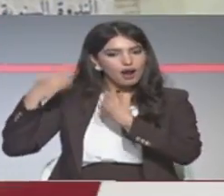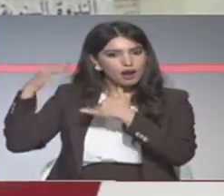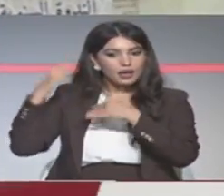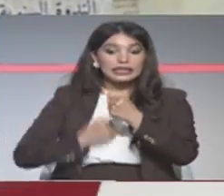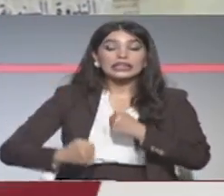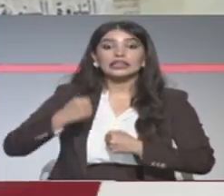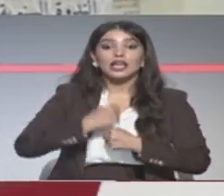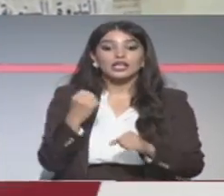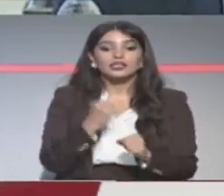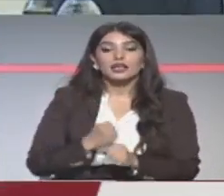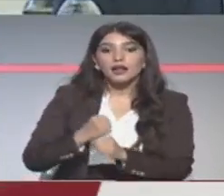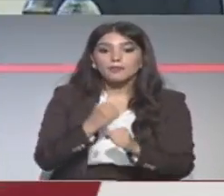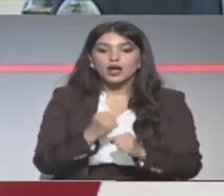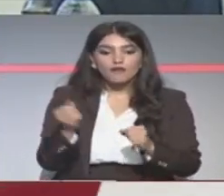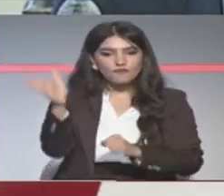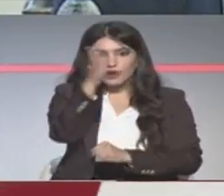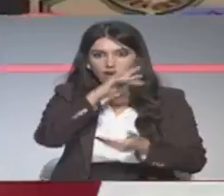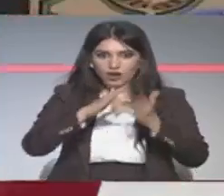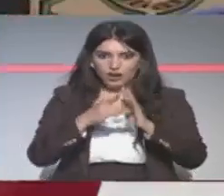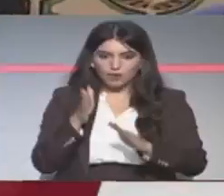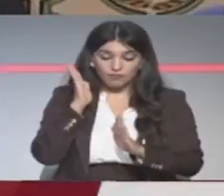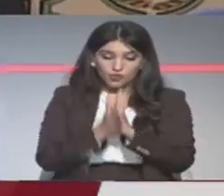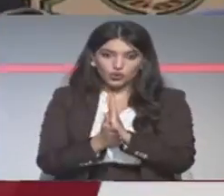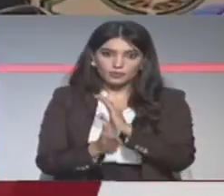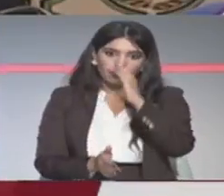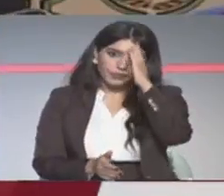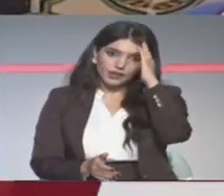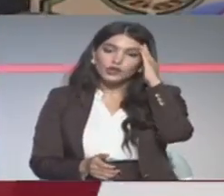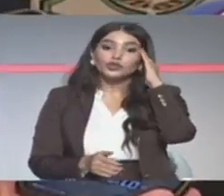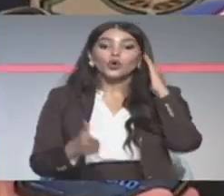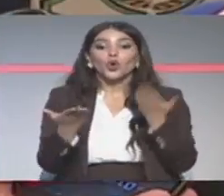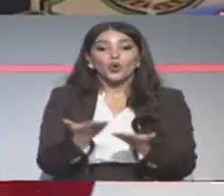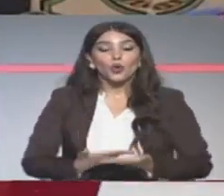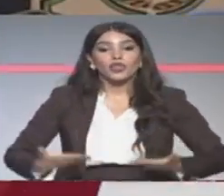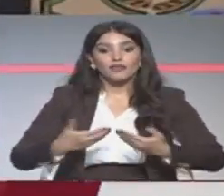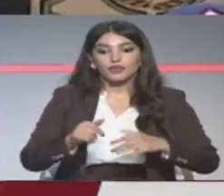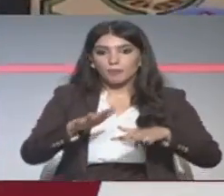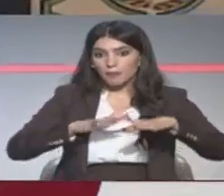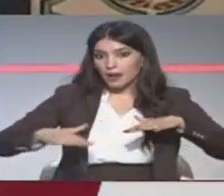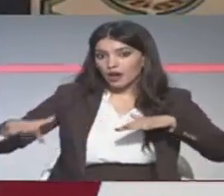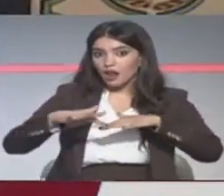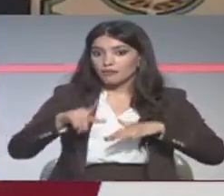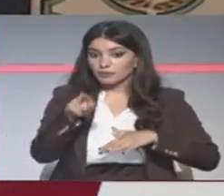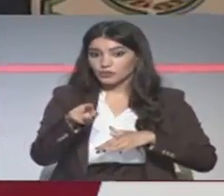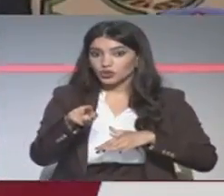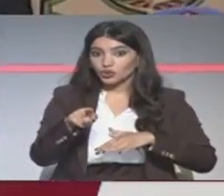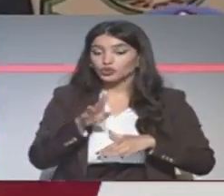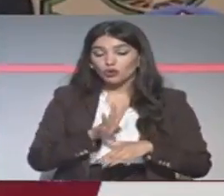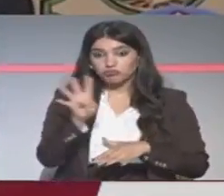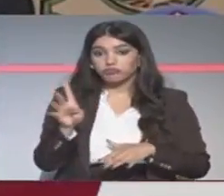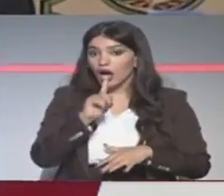التركيز على العمل في المحيط الإقليمي المباشر. الوضع في البحر الأبيض المتوسط كما تعرفون هو محل اهتمام كبير